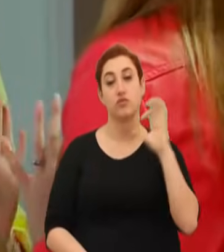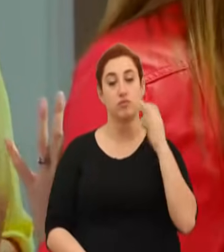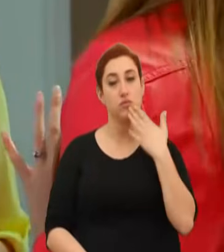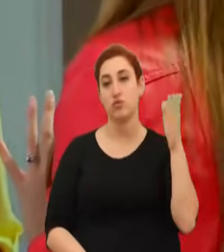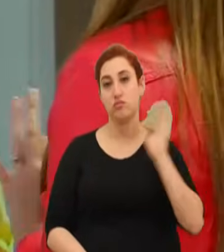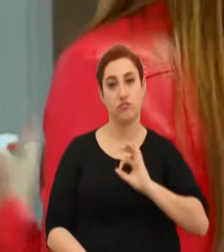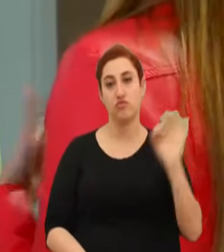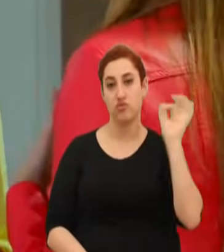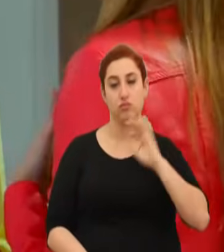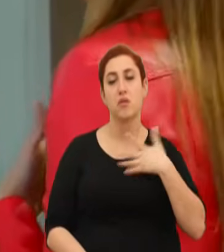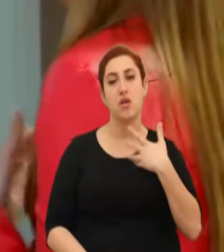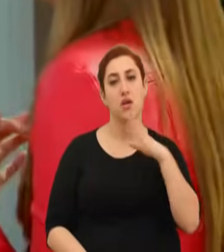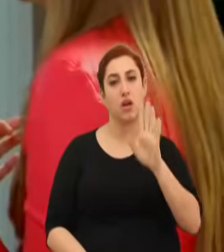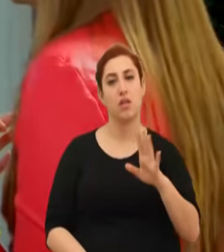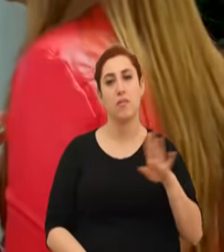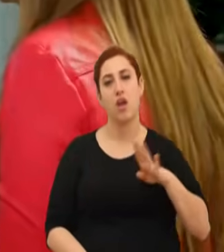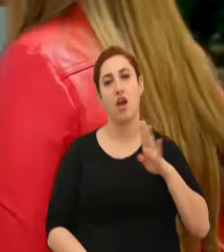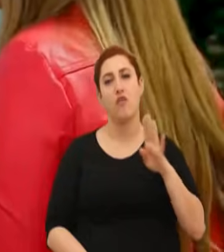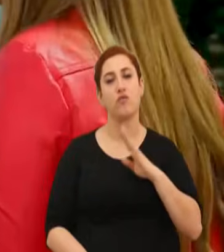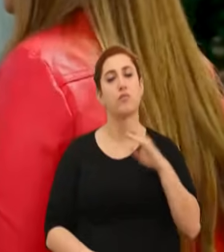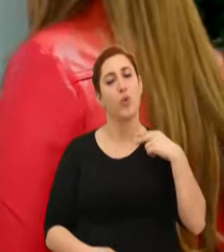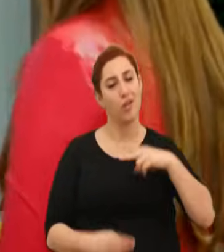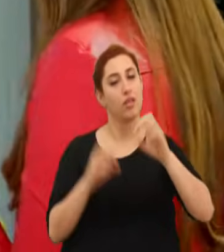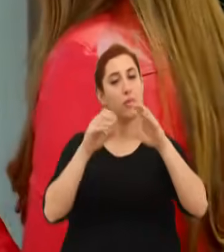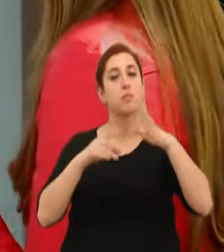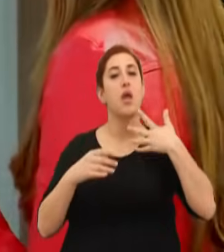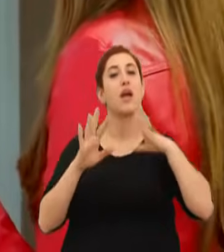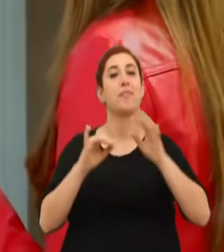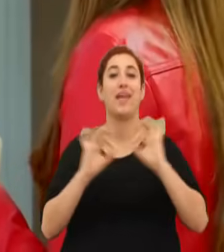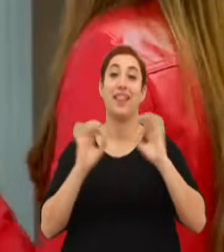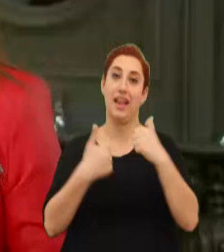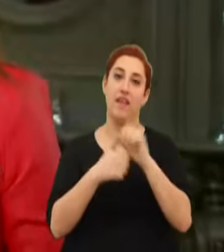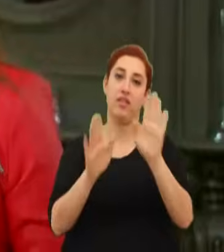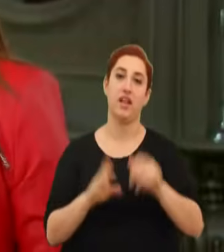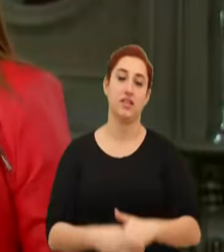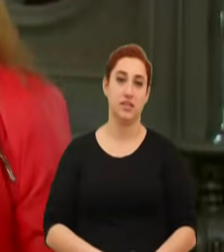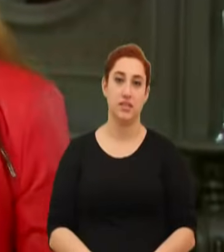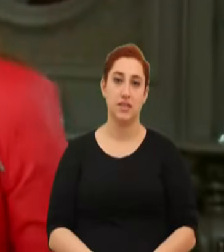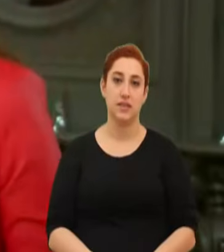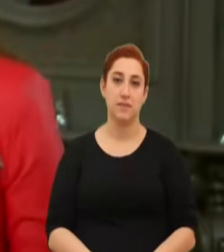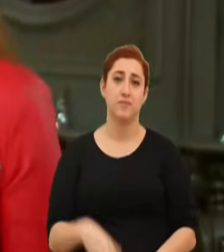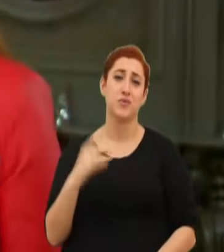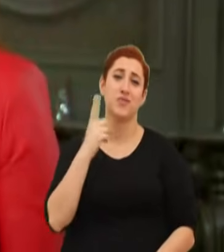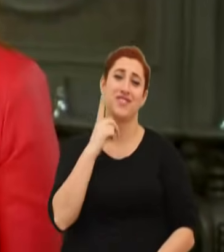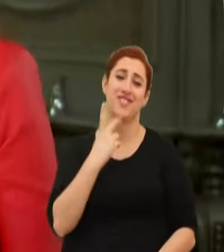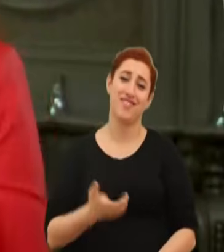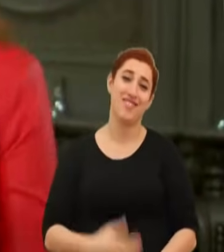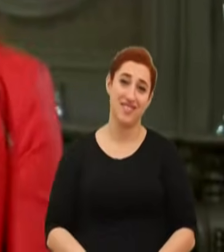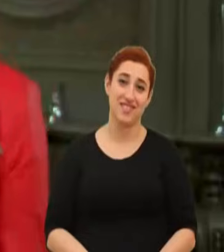merak etme. Çok şükür. Hiç merak etme yavrum, akışına bırakıyorum. Sen merak etme, yeter ki evlen. Ya çok şükür